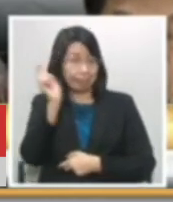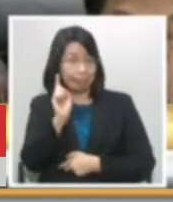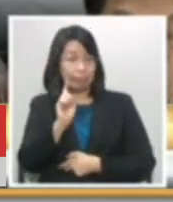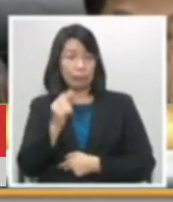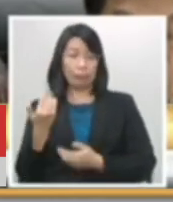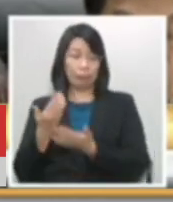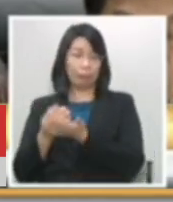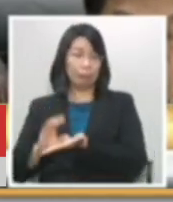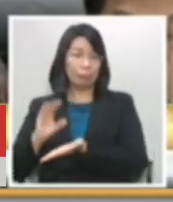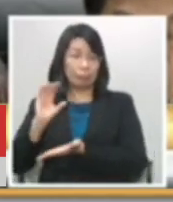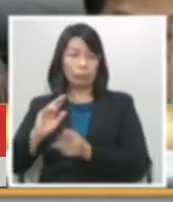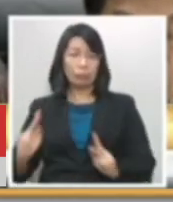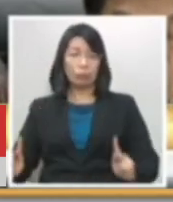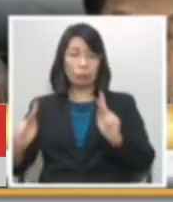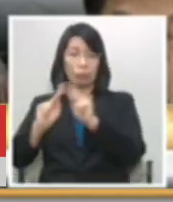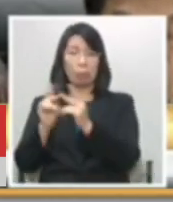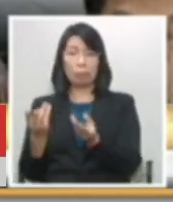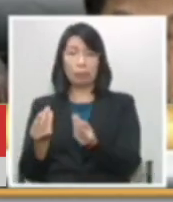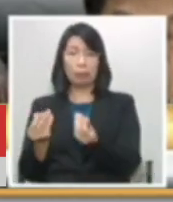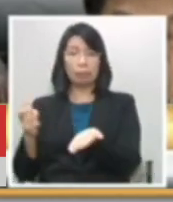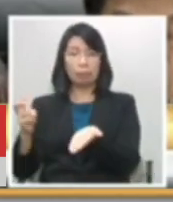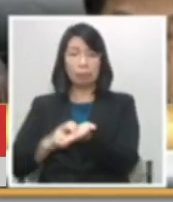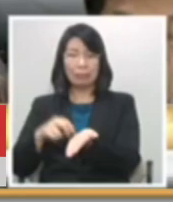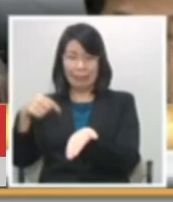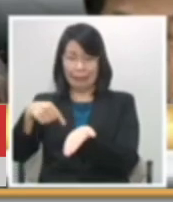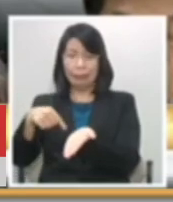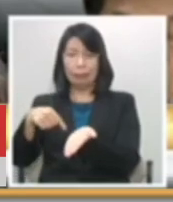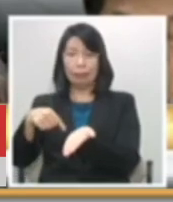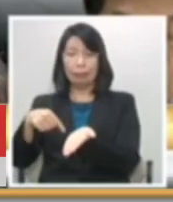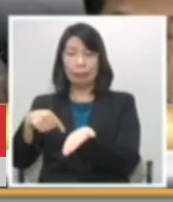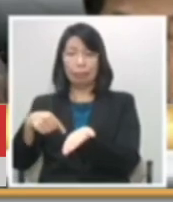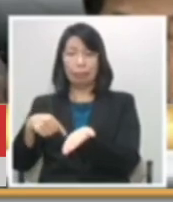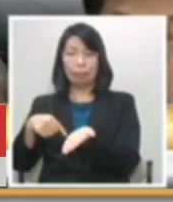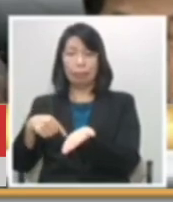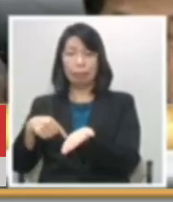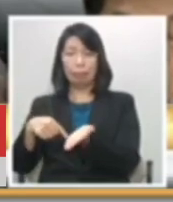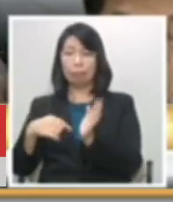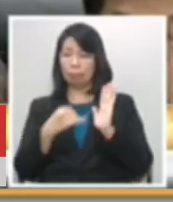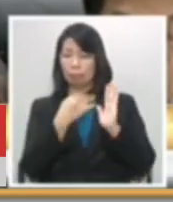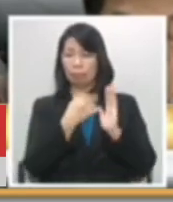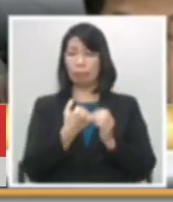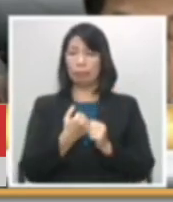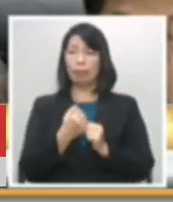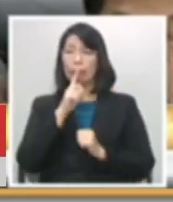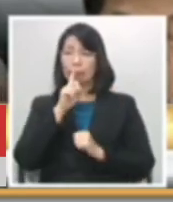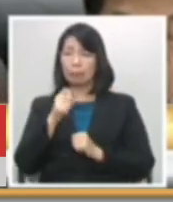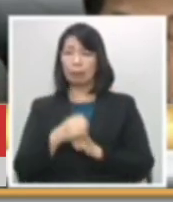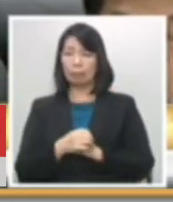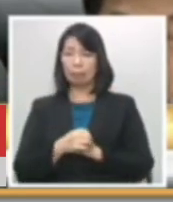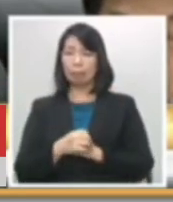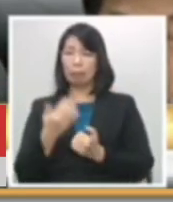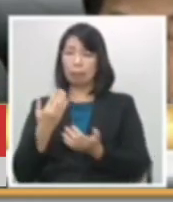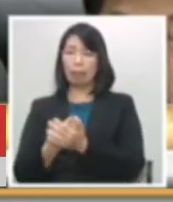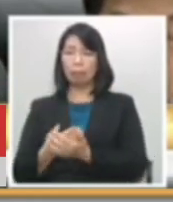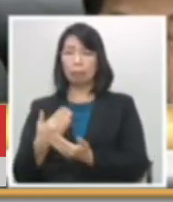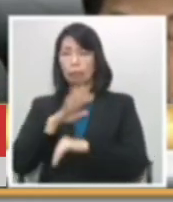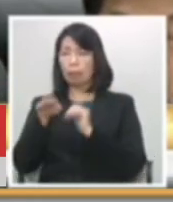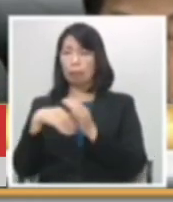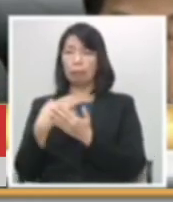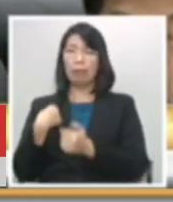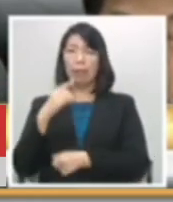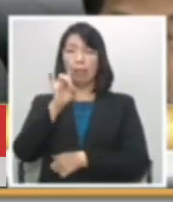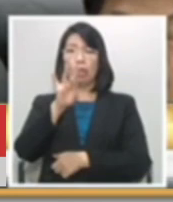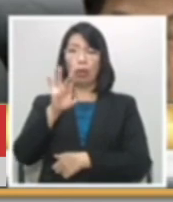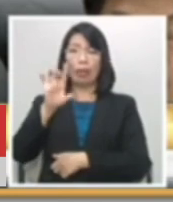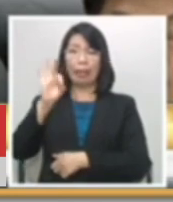แก่กรมที่ดินเนี่ยผมดูแล้วมีแค่189ล้านบาทก็คงจะ